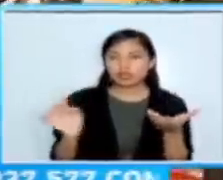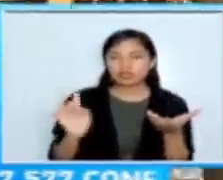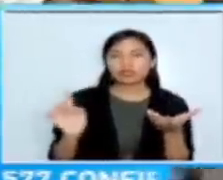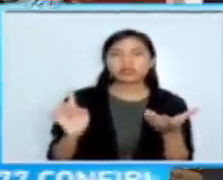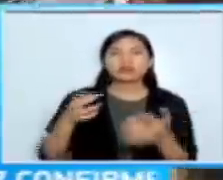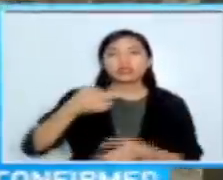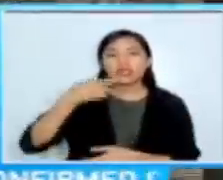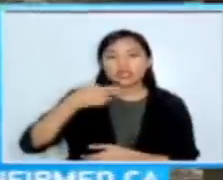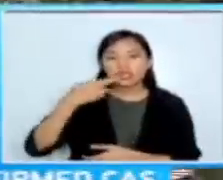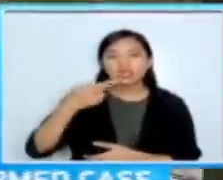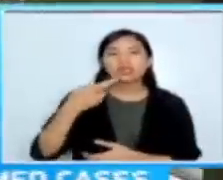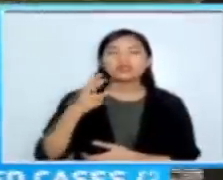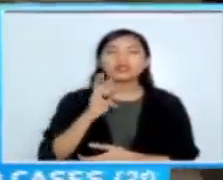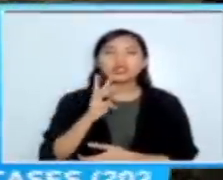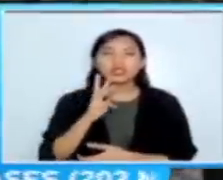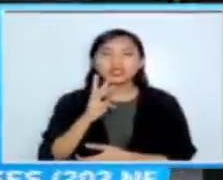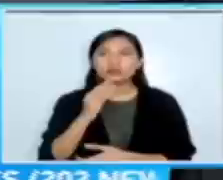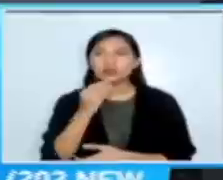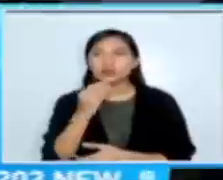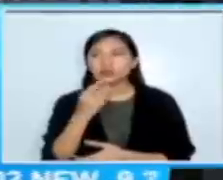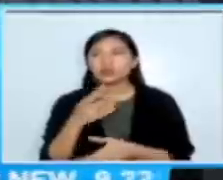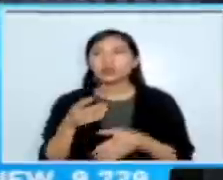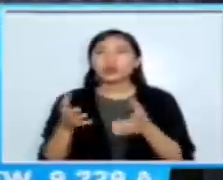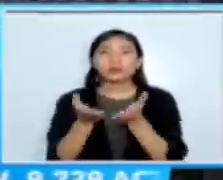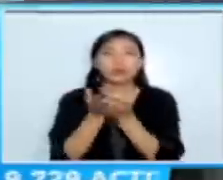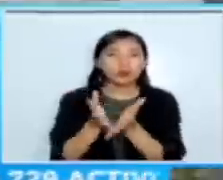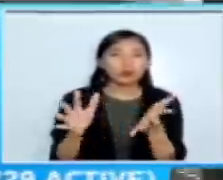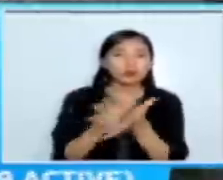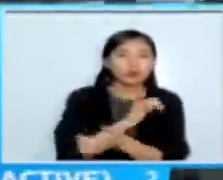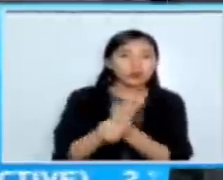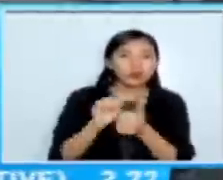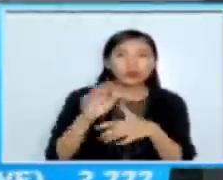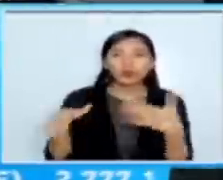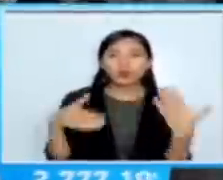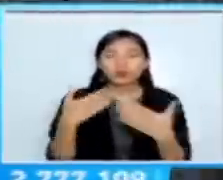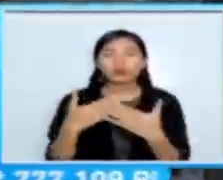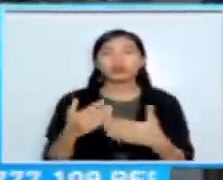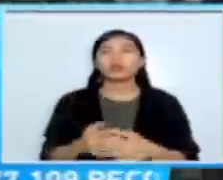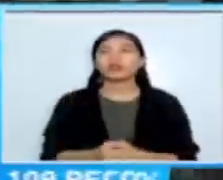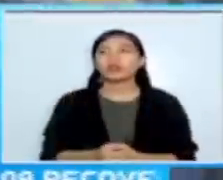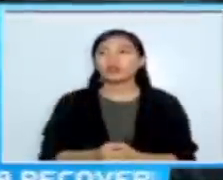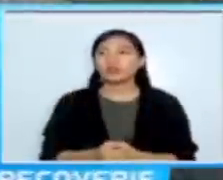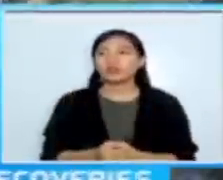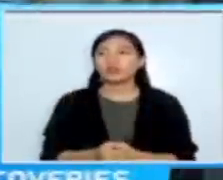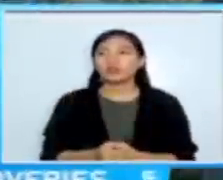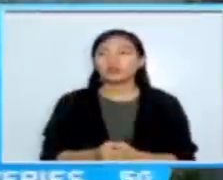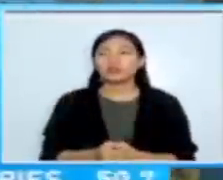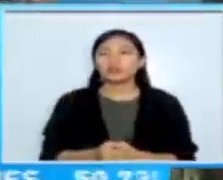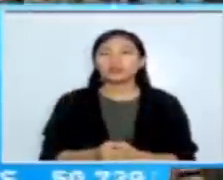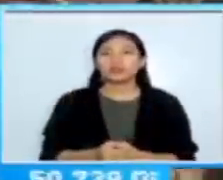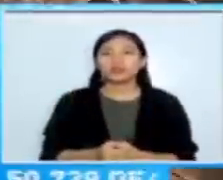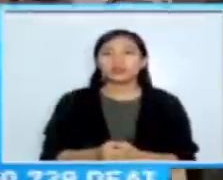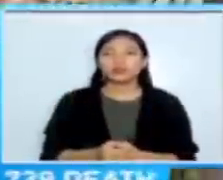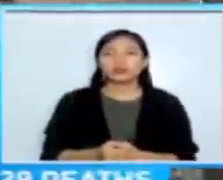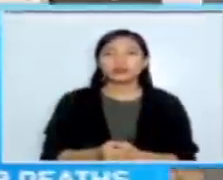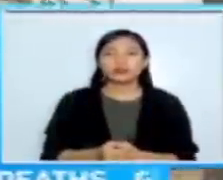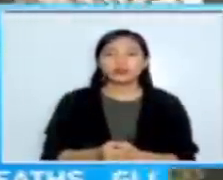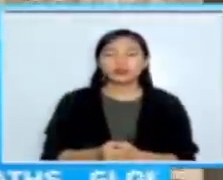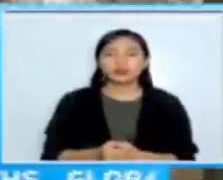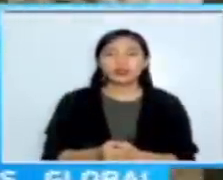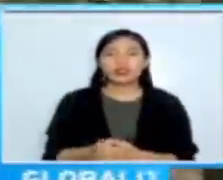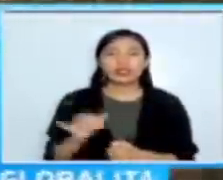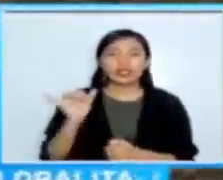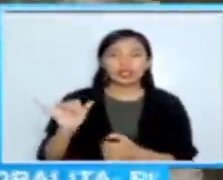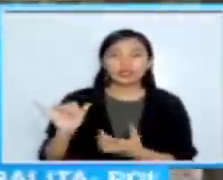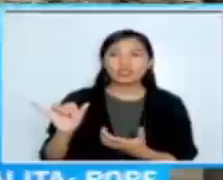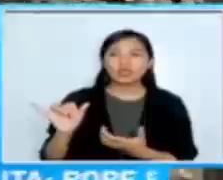kaming bodegang natira, nawasak po lahat. Kaya yung mga nasisave namin na natuyo mula doon sa ilalim na Trapal, yun na po yung kinakain namin